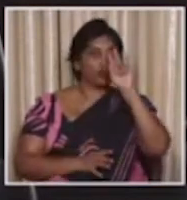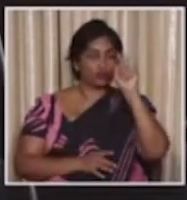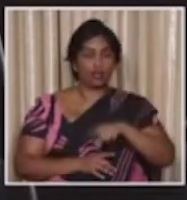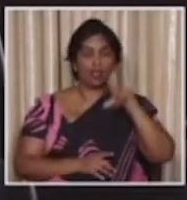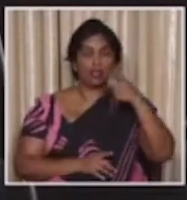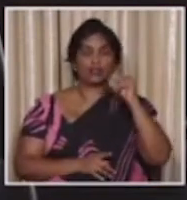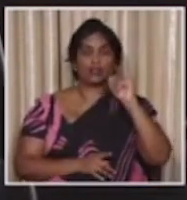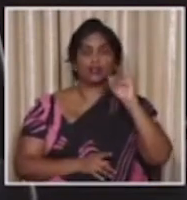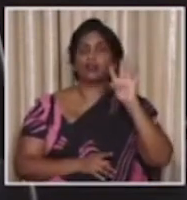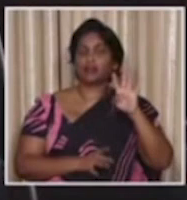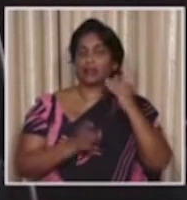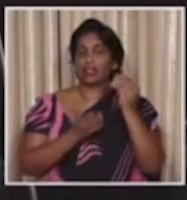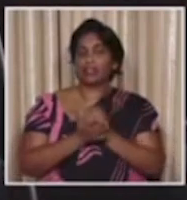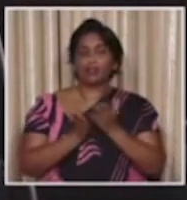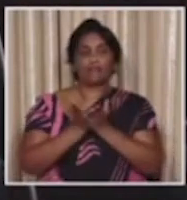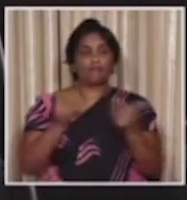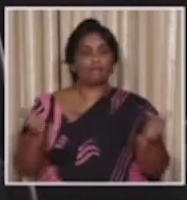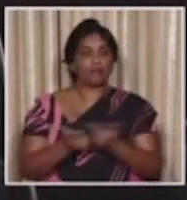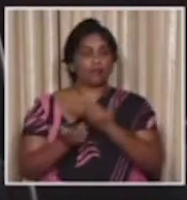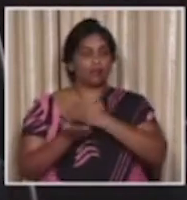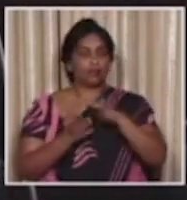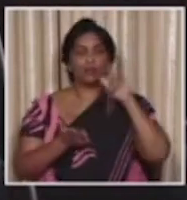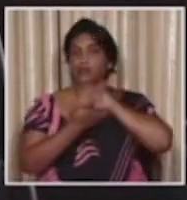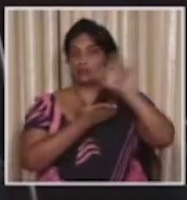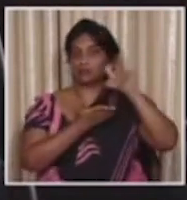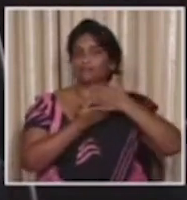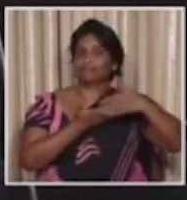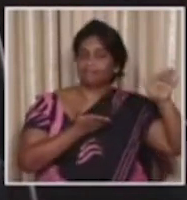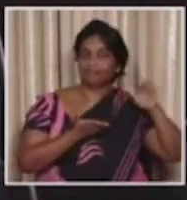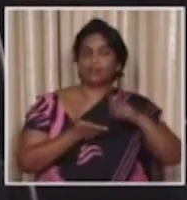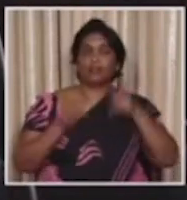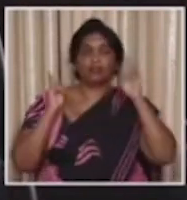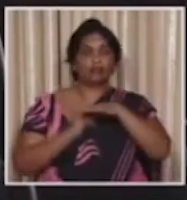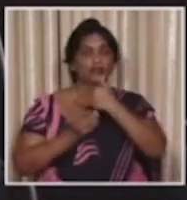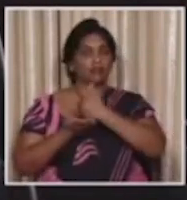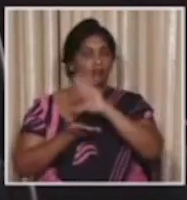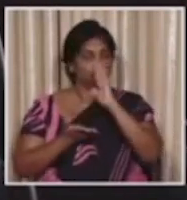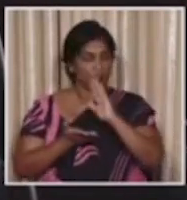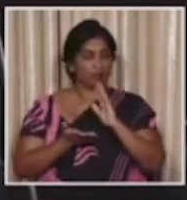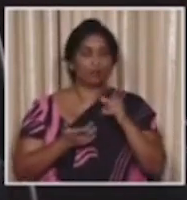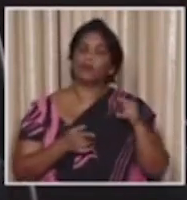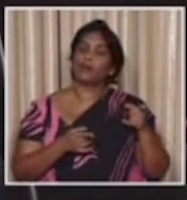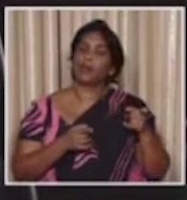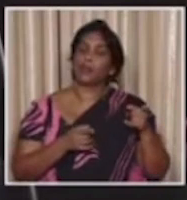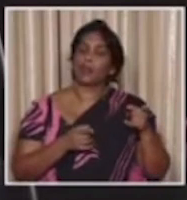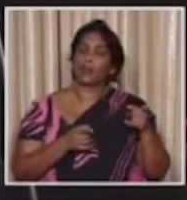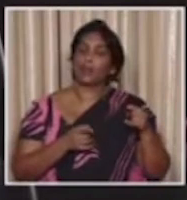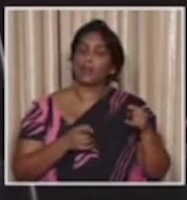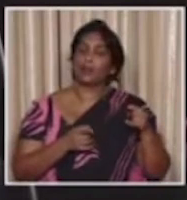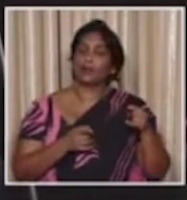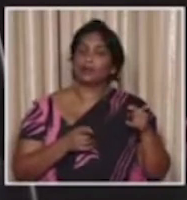23746 දැන් ඉතුරුලා තියෙනවා. වරාය හදන්න ගත්තා, ගුවන්තොටුපළ හදන්න ගත්තා, ක්‍රීඩාංගණේ හදන්න ගත්තා, අර